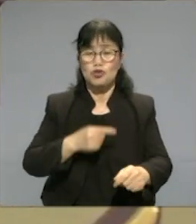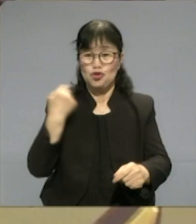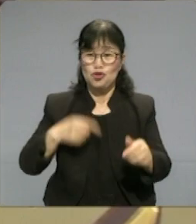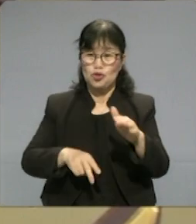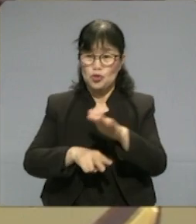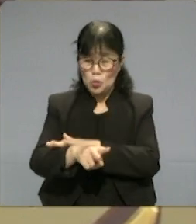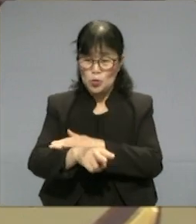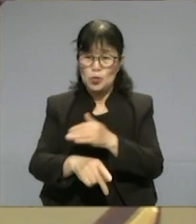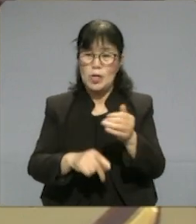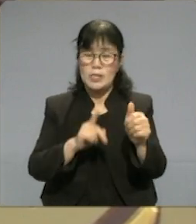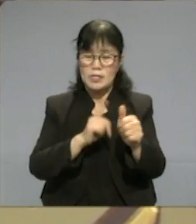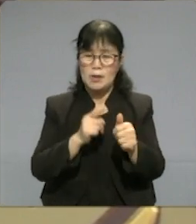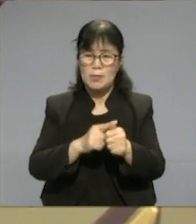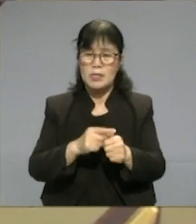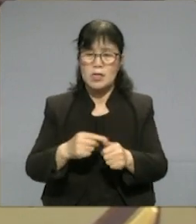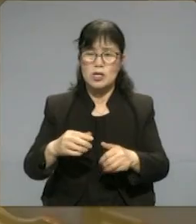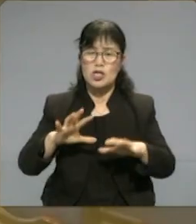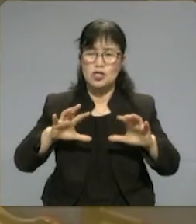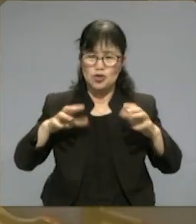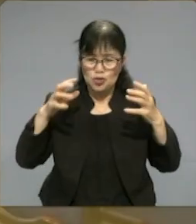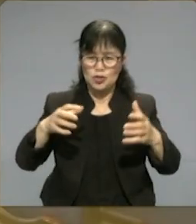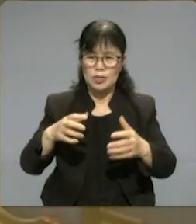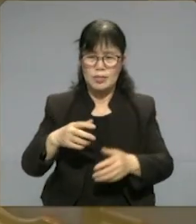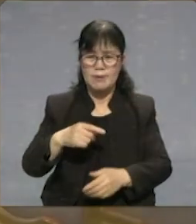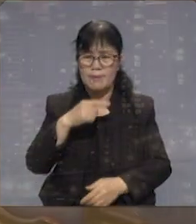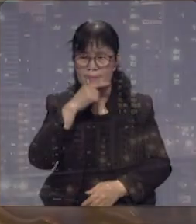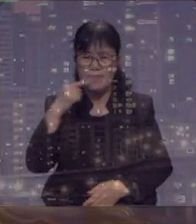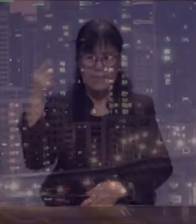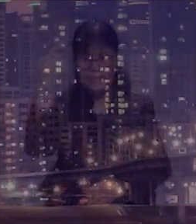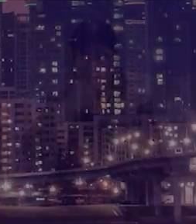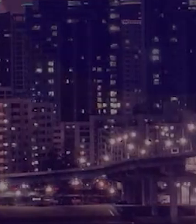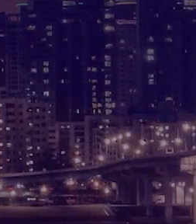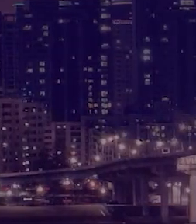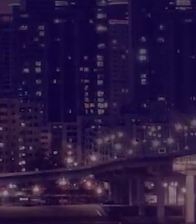도주한에 대해선 인터폴 적석 수배를 내렸습니다